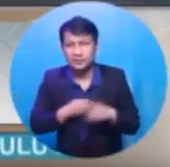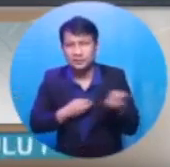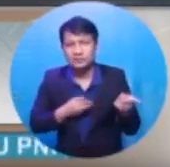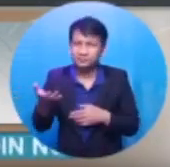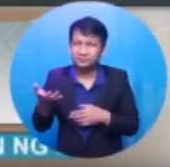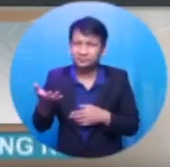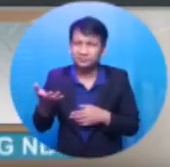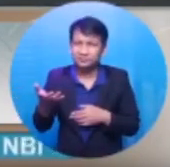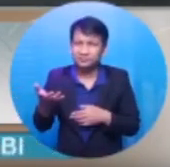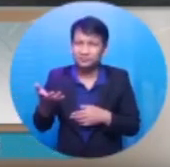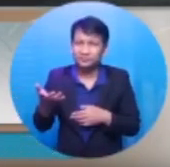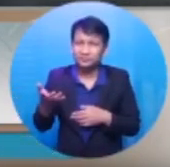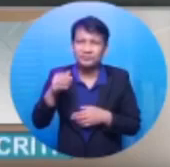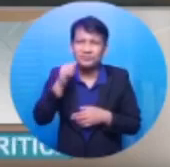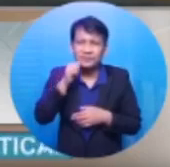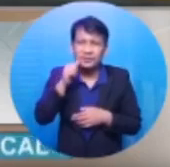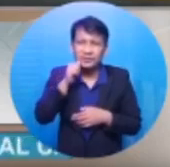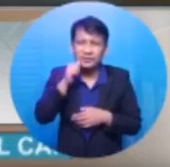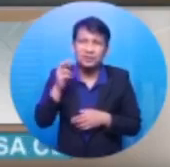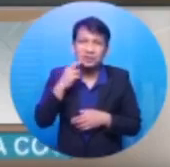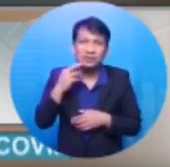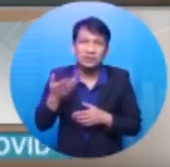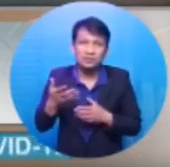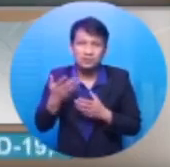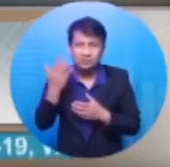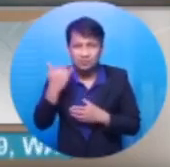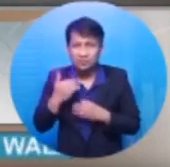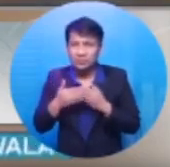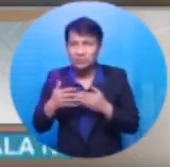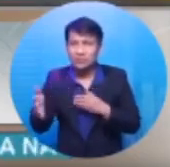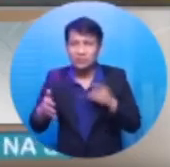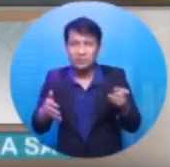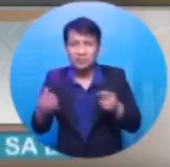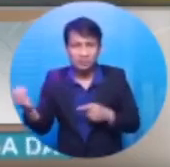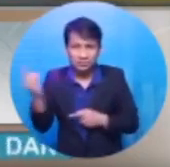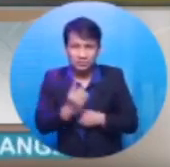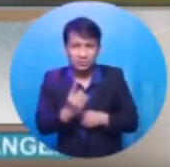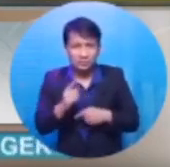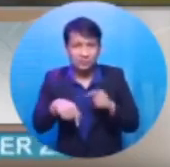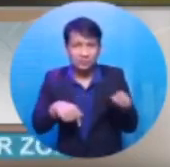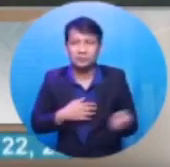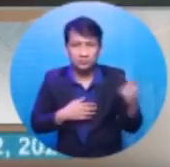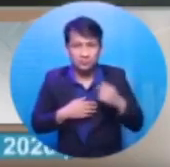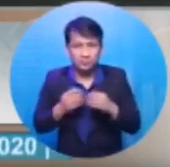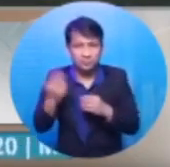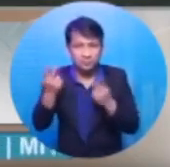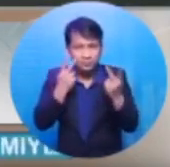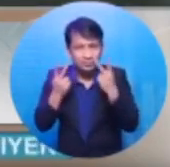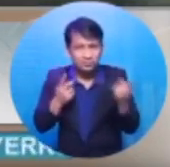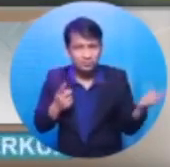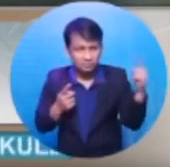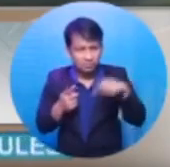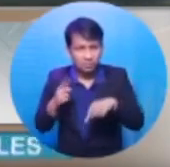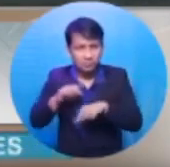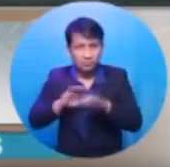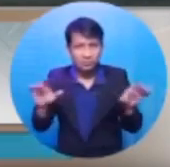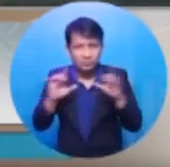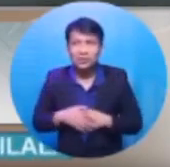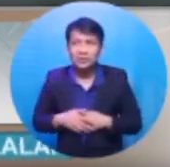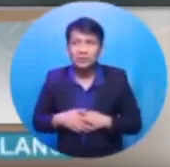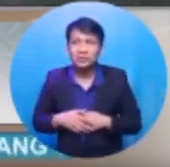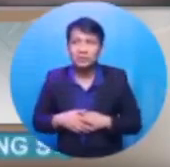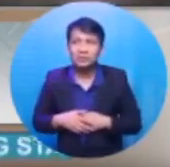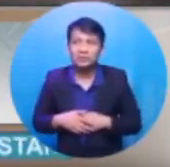mga dumayo? Aurora Abuera. Abuera dapat po. Itong mga dumayo, agad-agad kinasuhan. Kasi sila dumayo tapos wala pa mga face